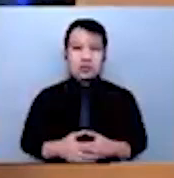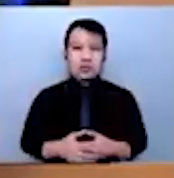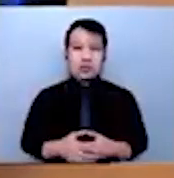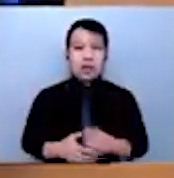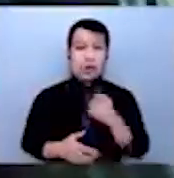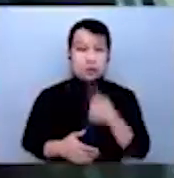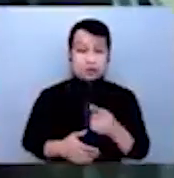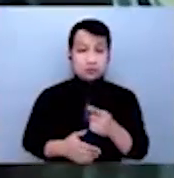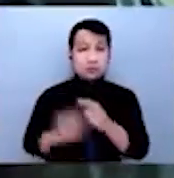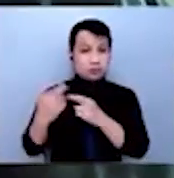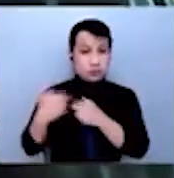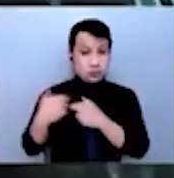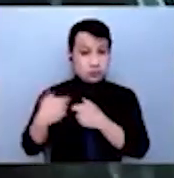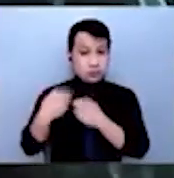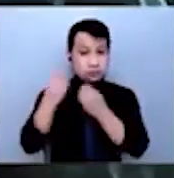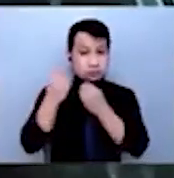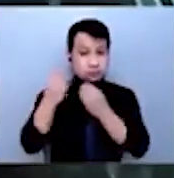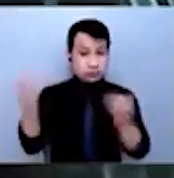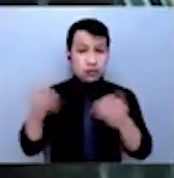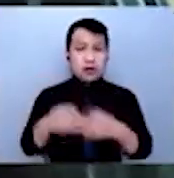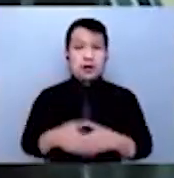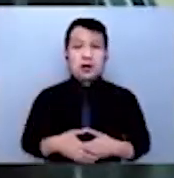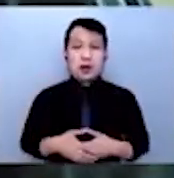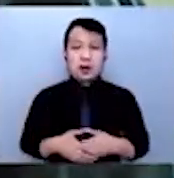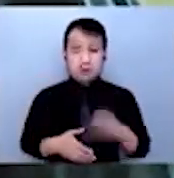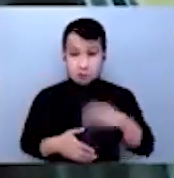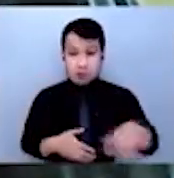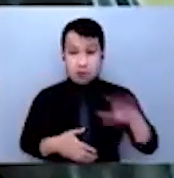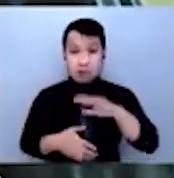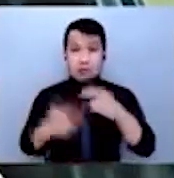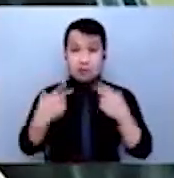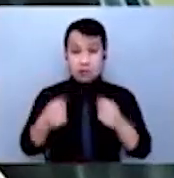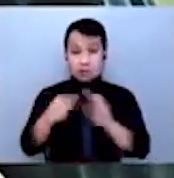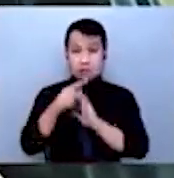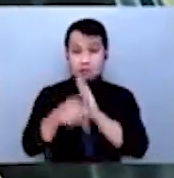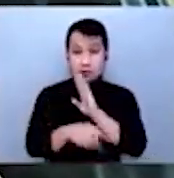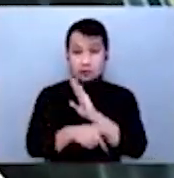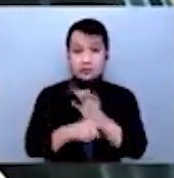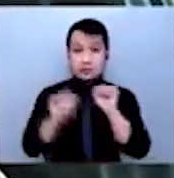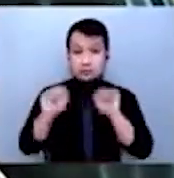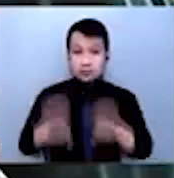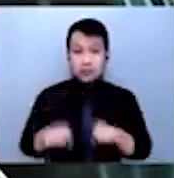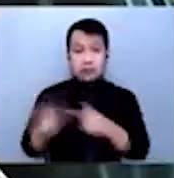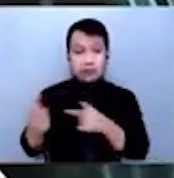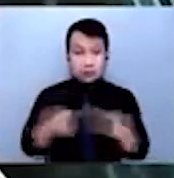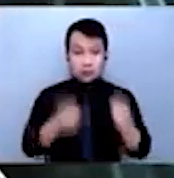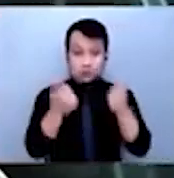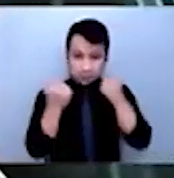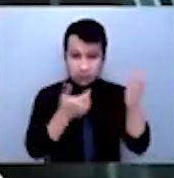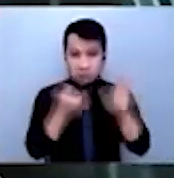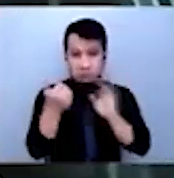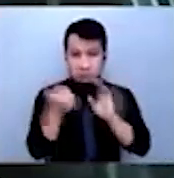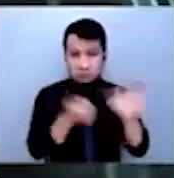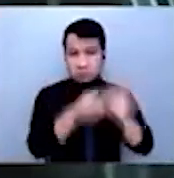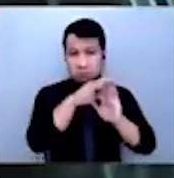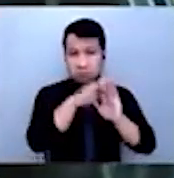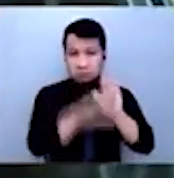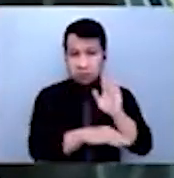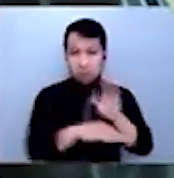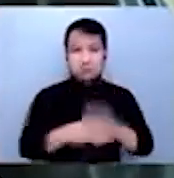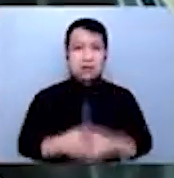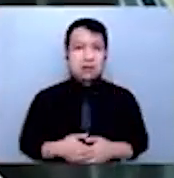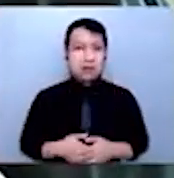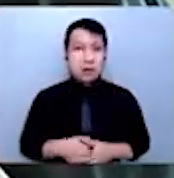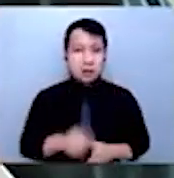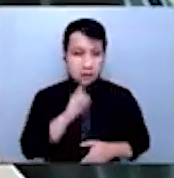our responsibility that all health protocols will be implemented and followed. So, syempre mag-a-add tayo dyan ng